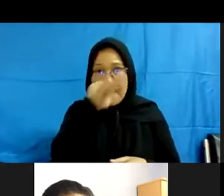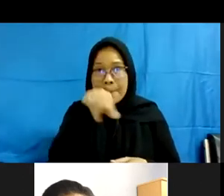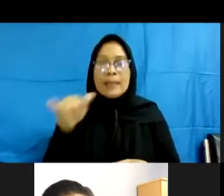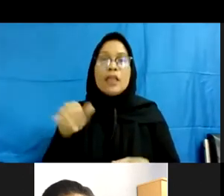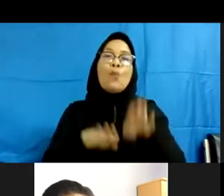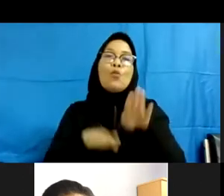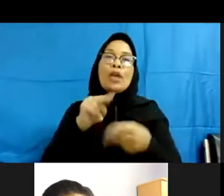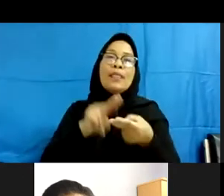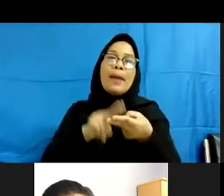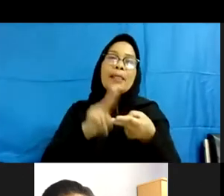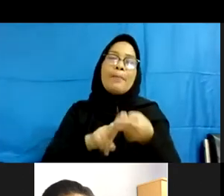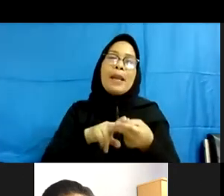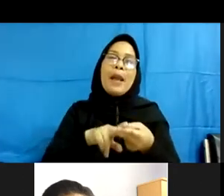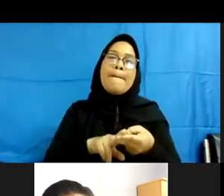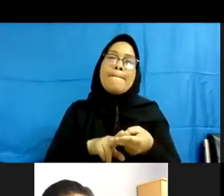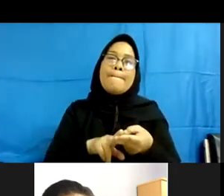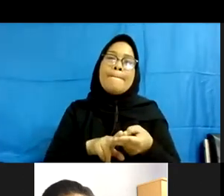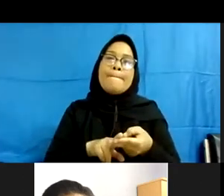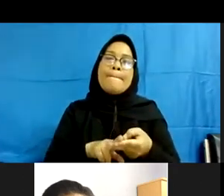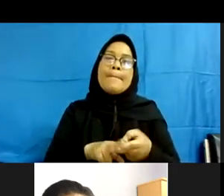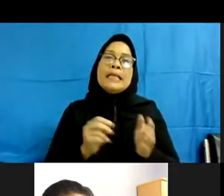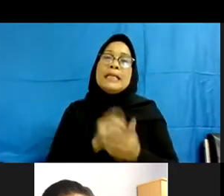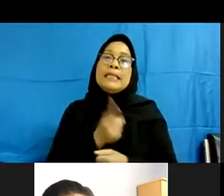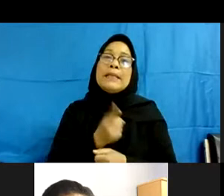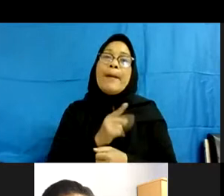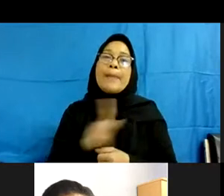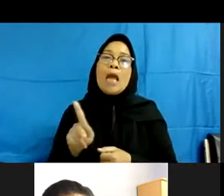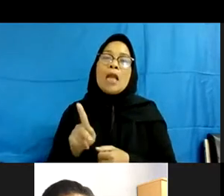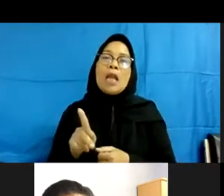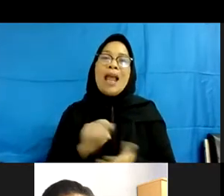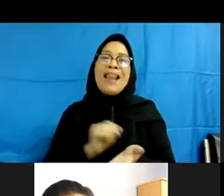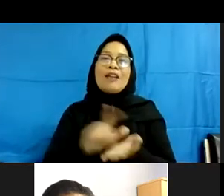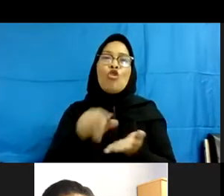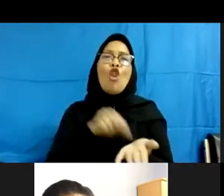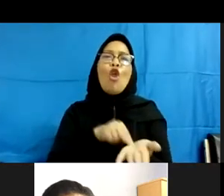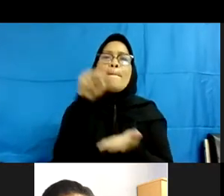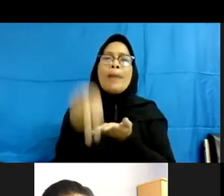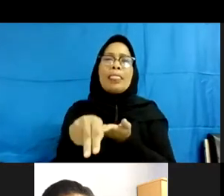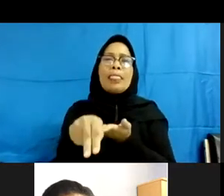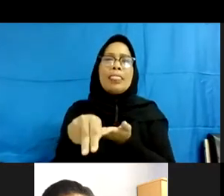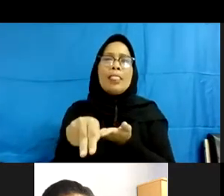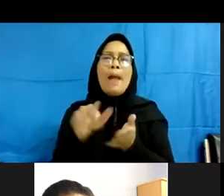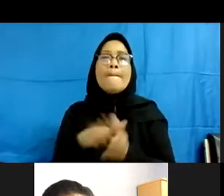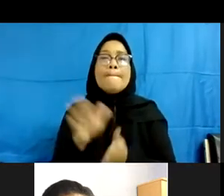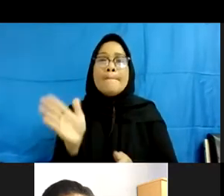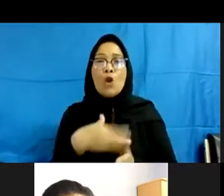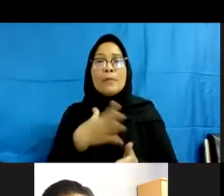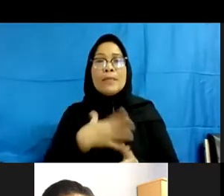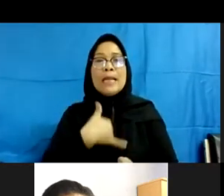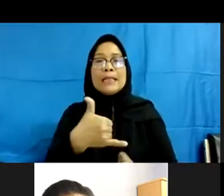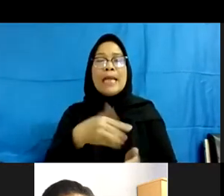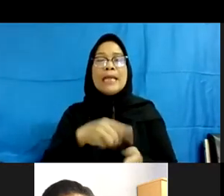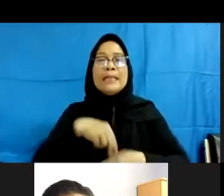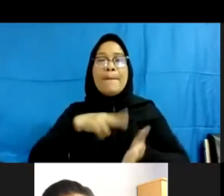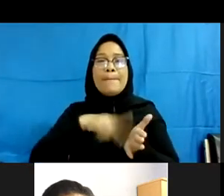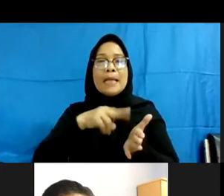itu sering banyak typo itu dikarenakan tadi langsung lompat, belum selesai dibaca